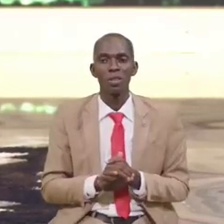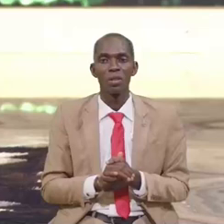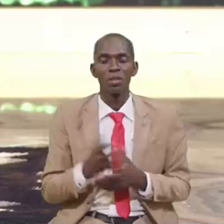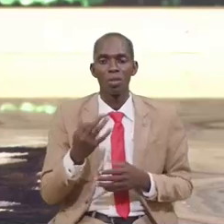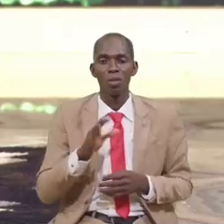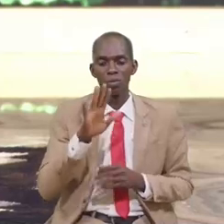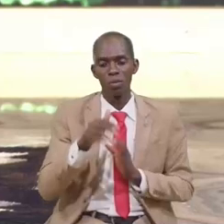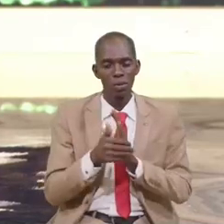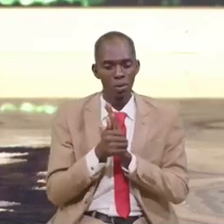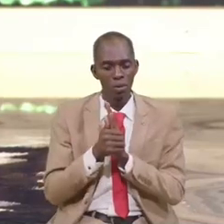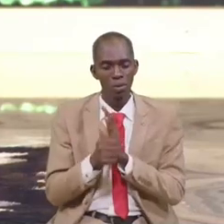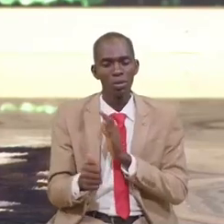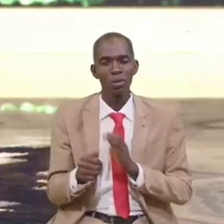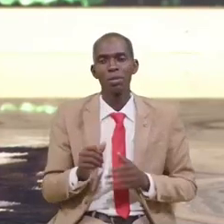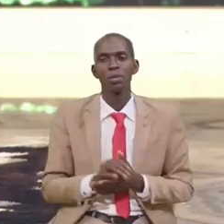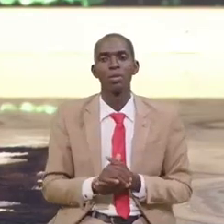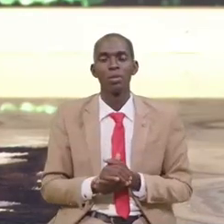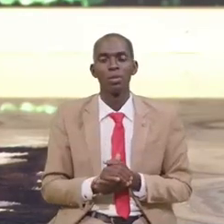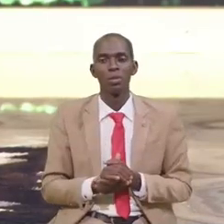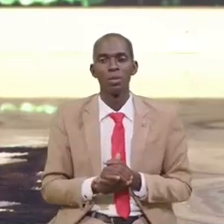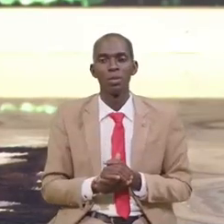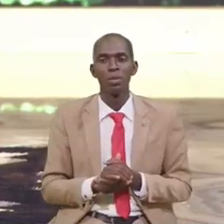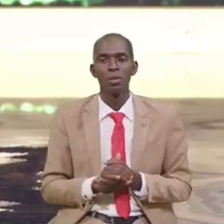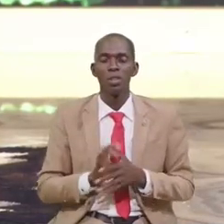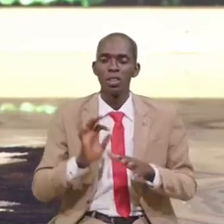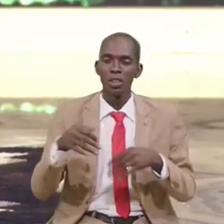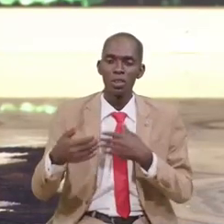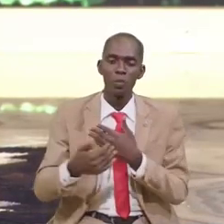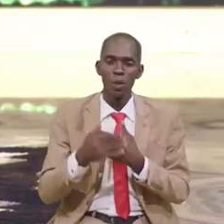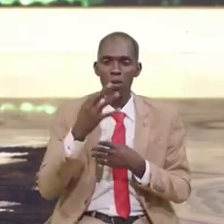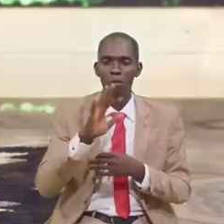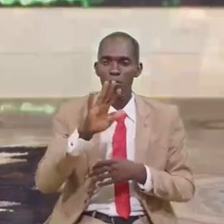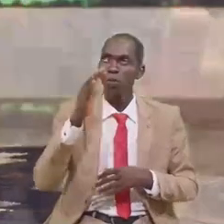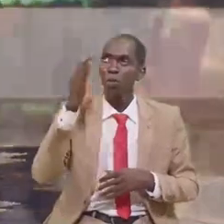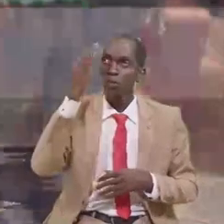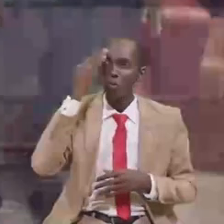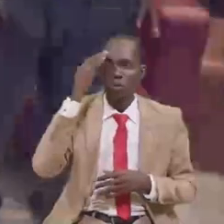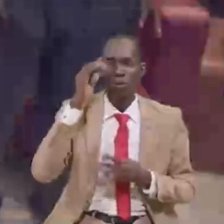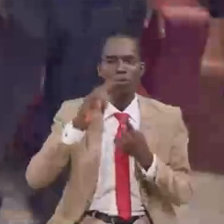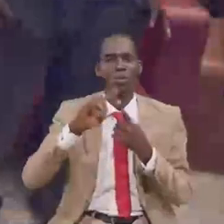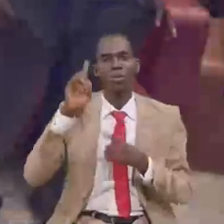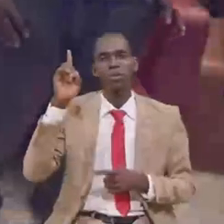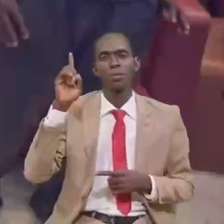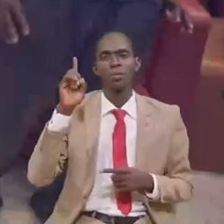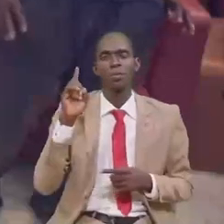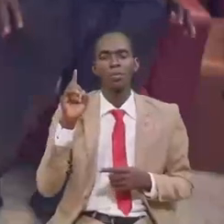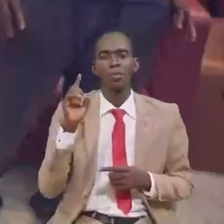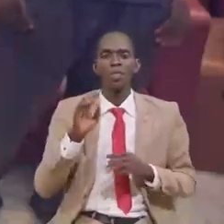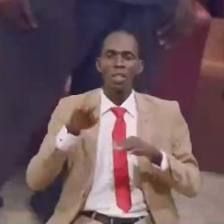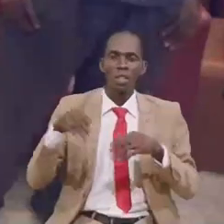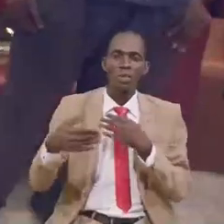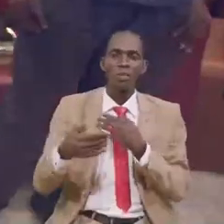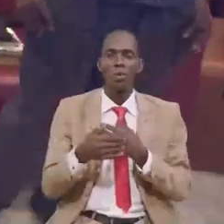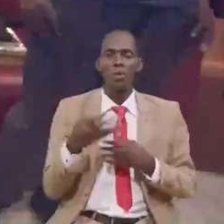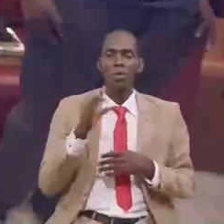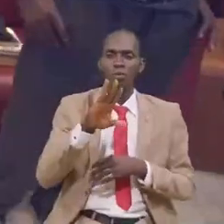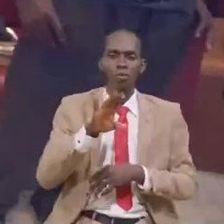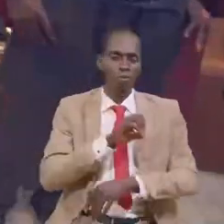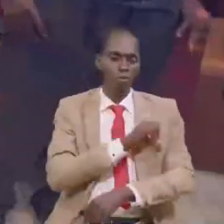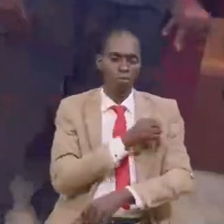Redonnez vos capacités, votre connaissance au Seigneur. Redonnez votre force au